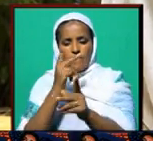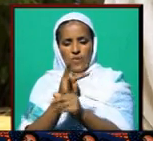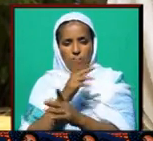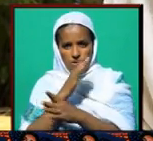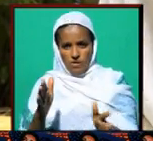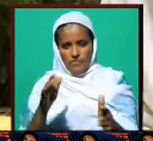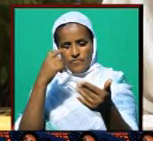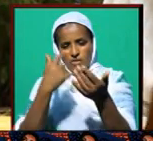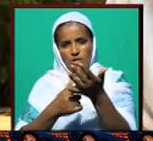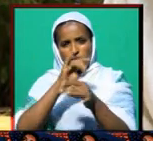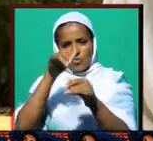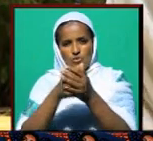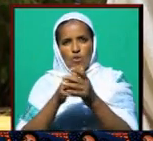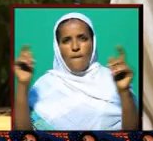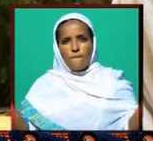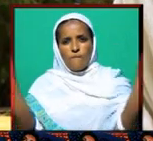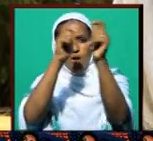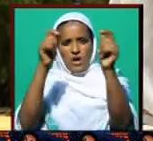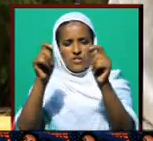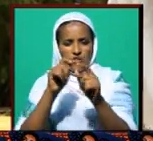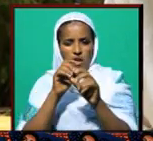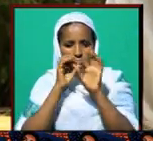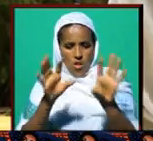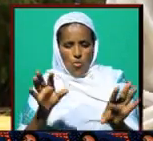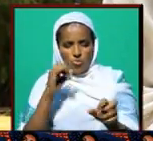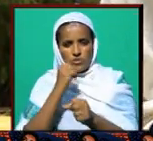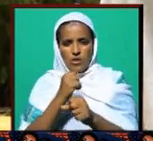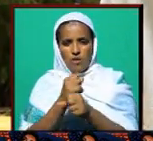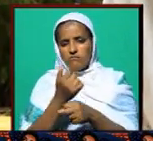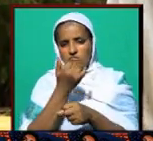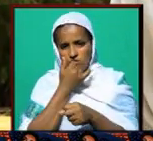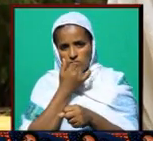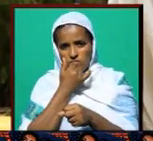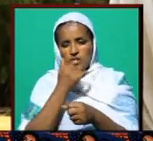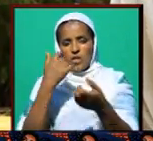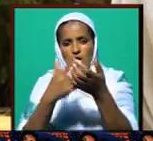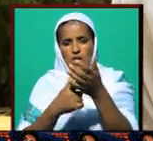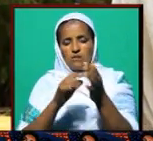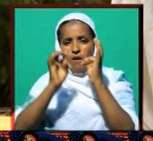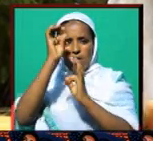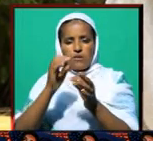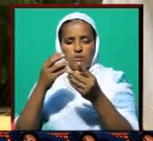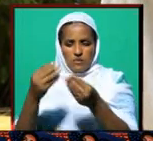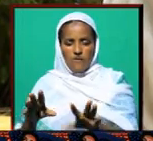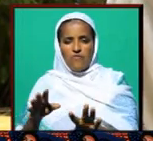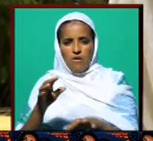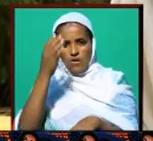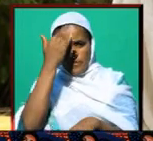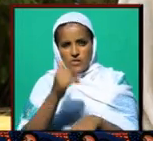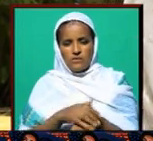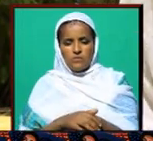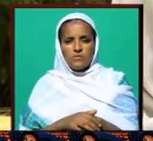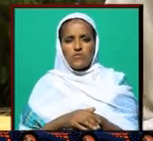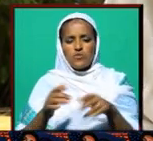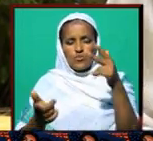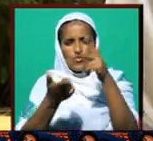አላት። ቤተ ክርስቲያንም ይህንን አለም እየጠበቅንላት አይደለም። እነዚህም መልኩ መጋረጃ የለሽ አድርገን እንሰራቸዋለን። እኚህን ትውፊት እያጡ ነው ያሉት።